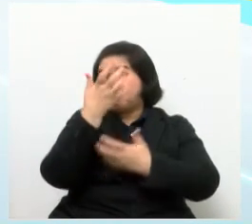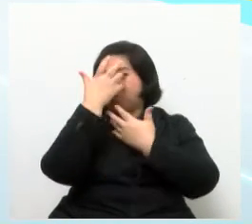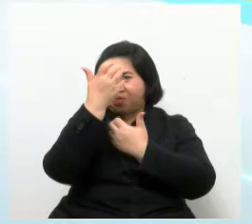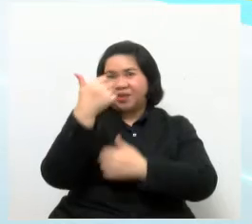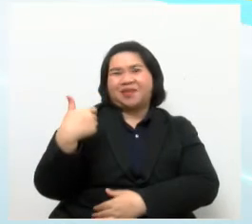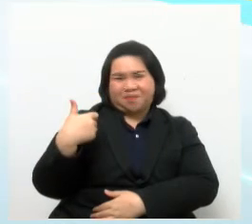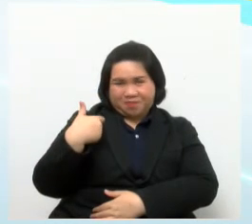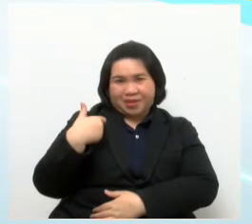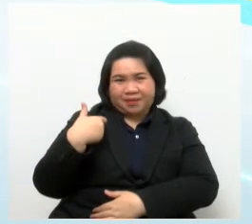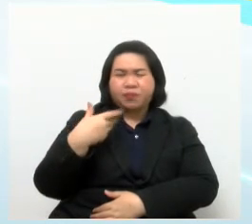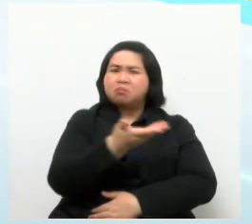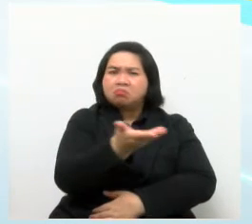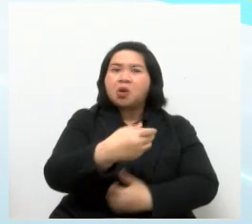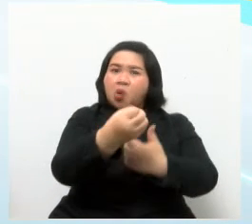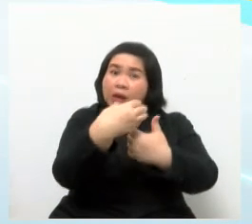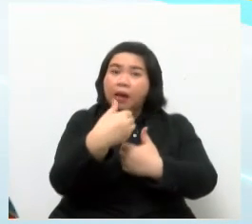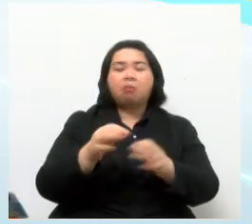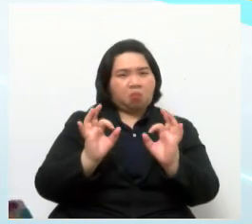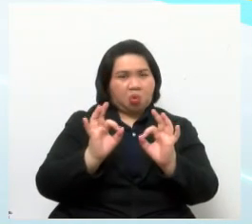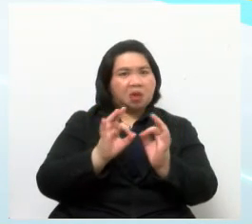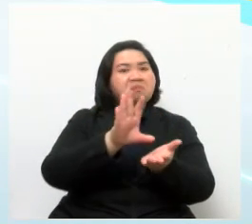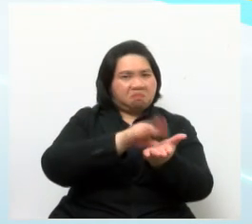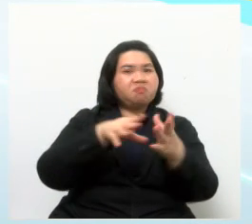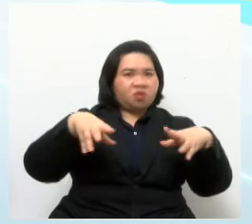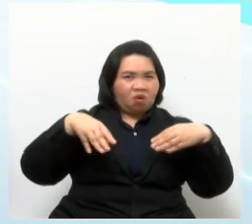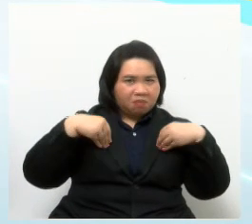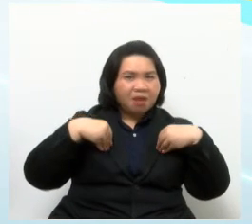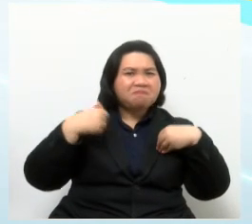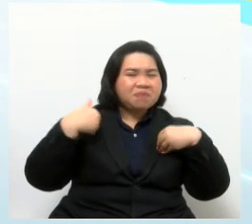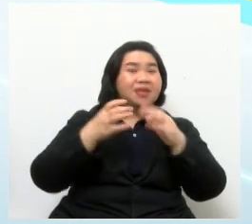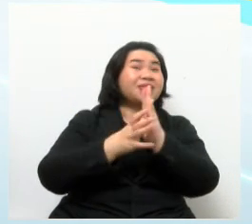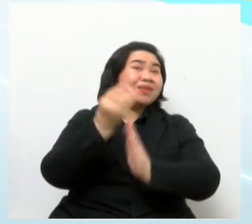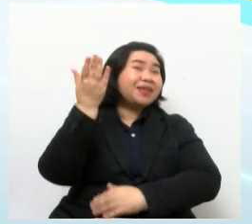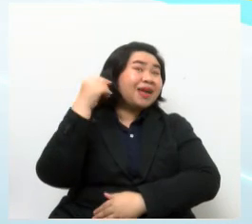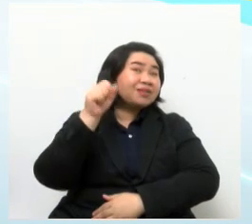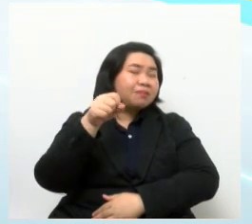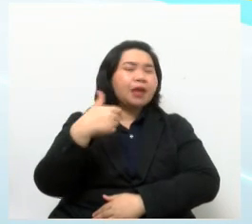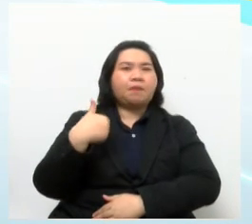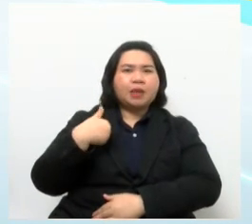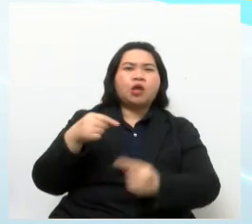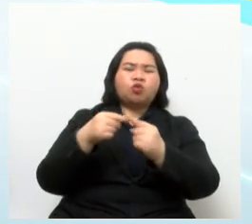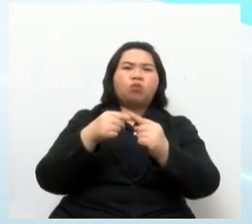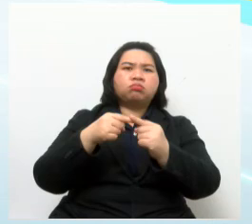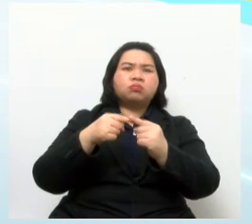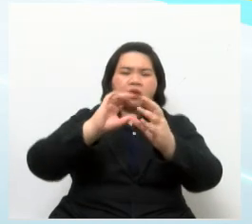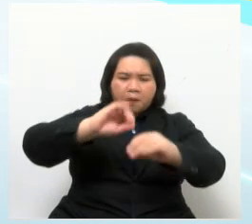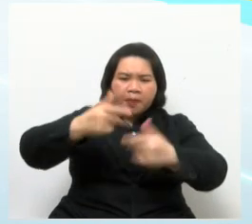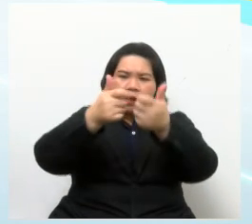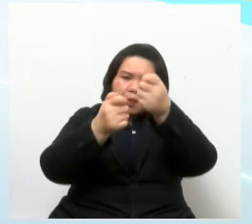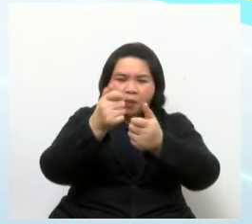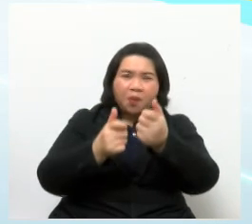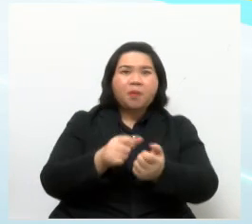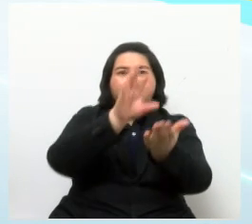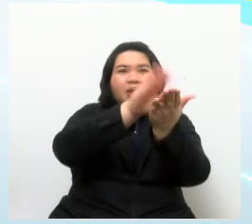ยิ่งขึ้นตามข้อเสนอแนะของท่านผู้ชมที่ได้ร่วมส่งกันเข้ามาตั้งแต่เมื่อสัปดาห์ที่แล้วรวม มไปถึงใน Google Form ที่เราให้ทุกท่านนาน